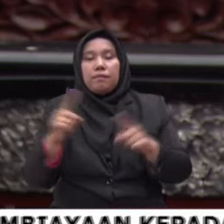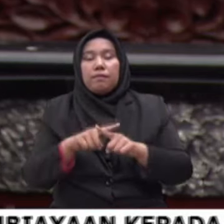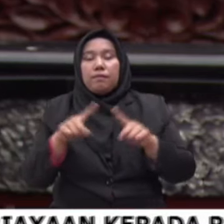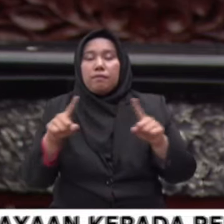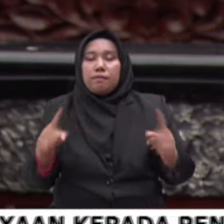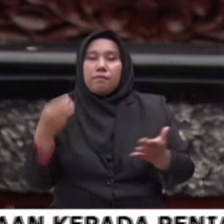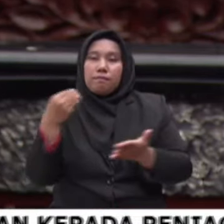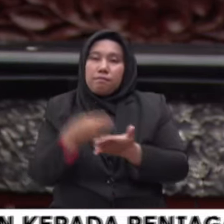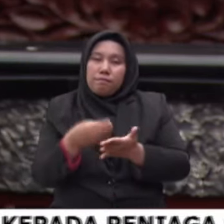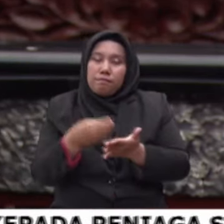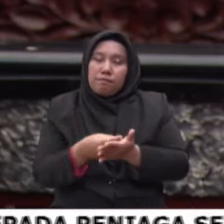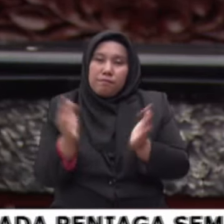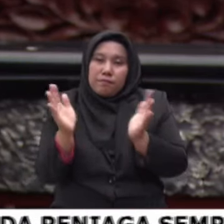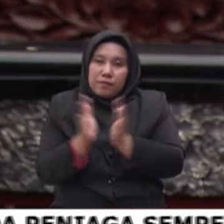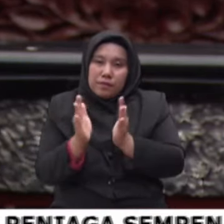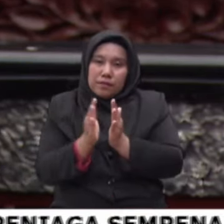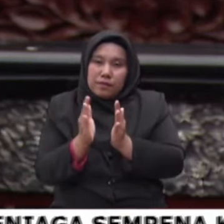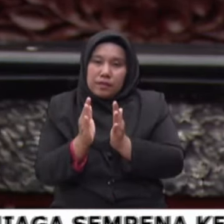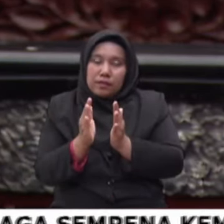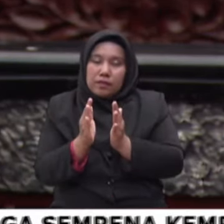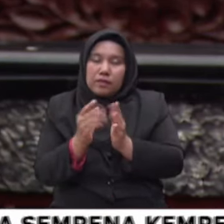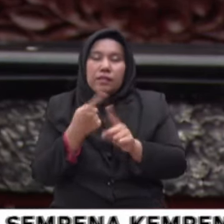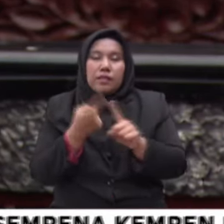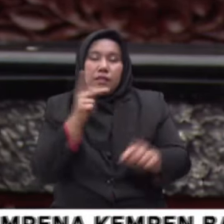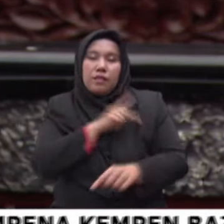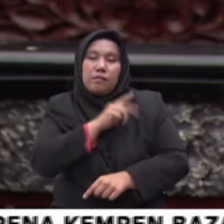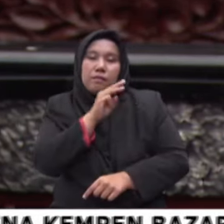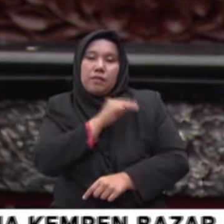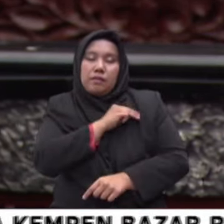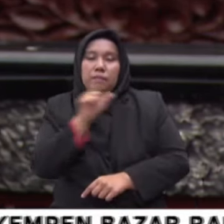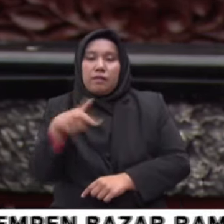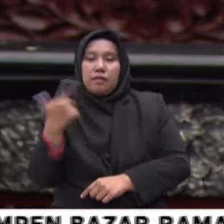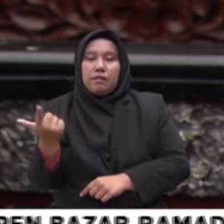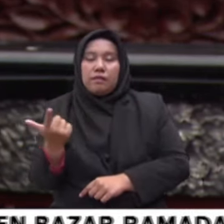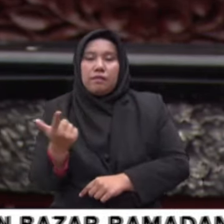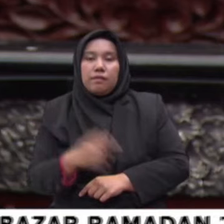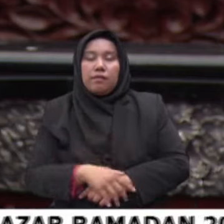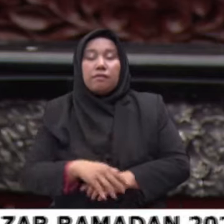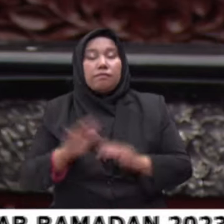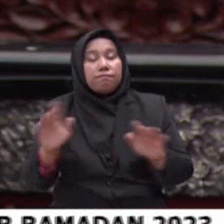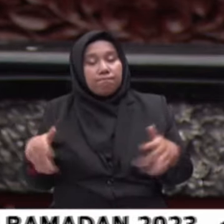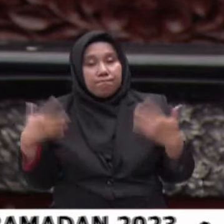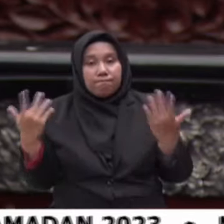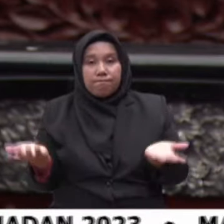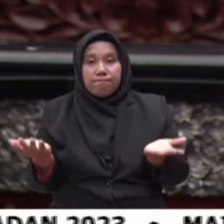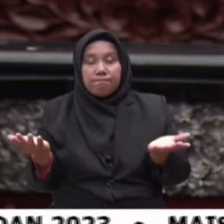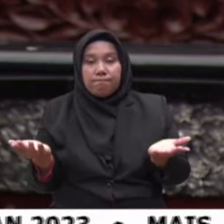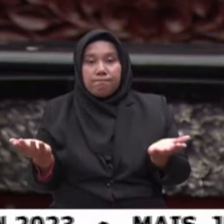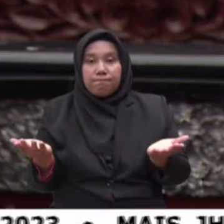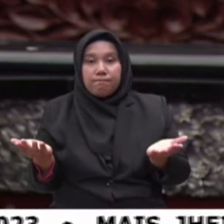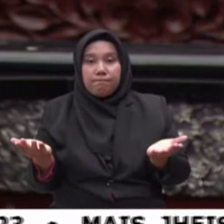peruntukan dia agak kecil daripada kementerian-kementerian yang lain. Walau bagaimanapun